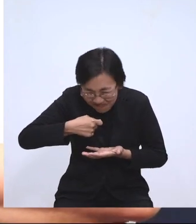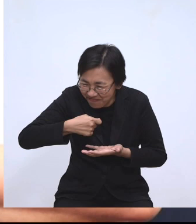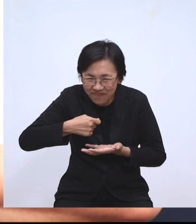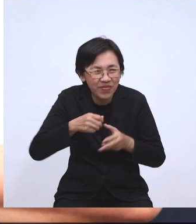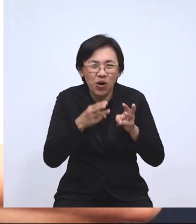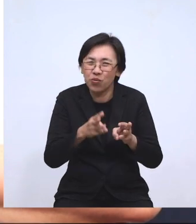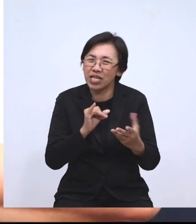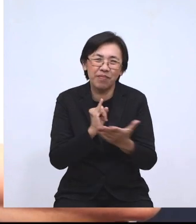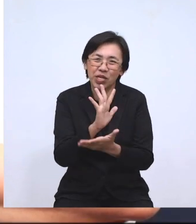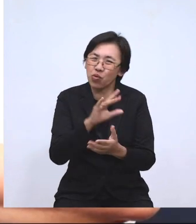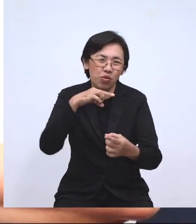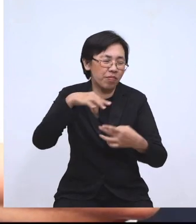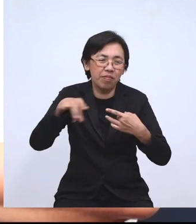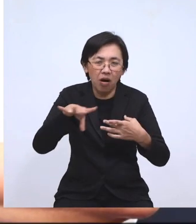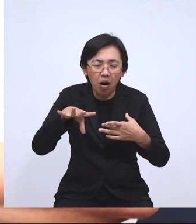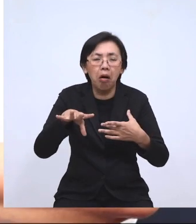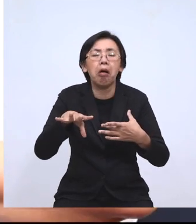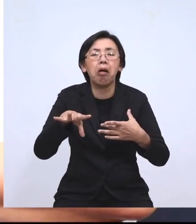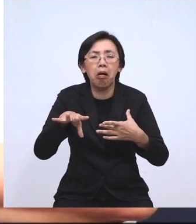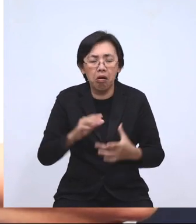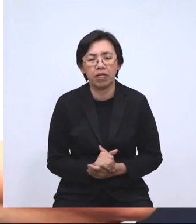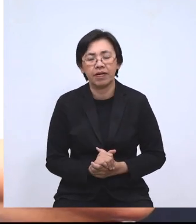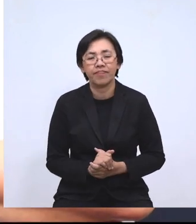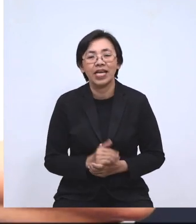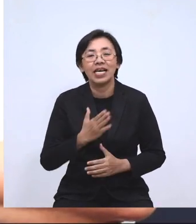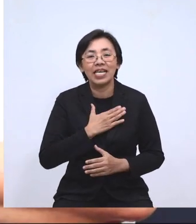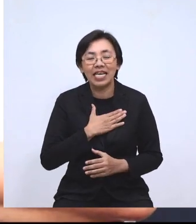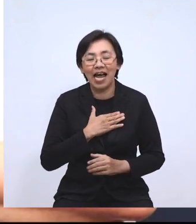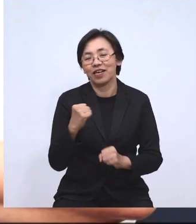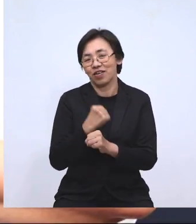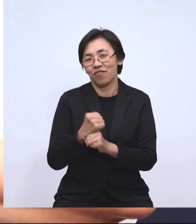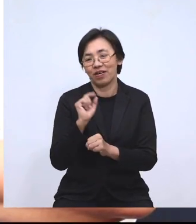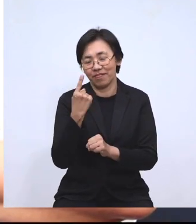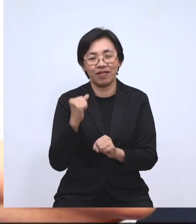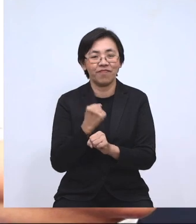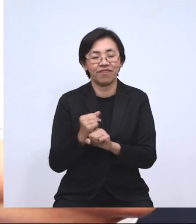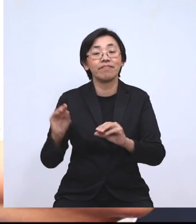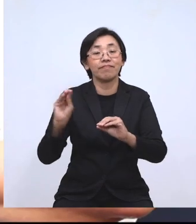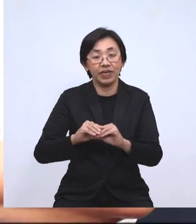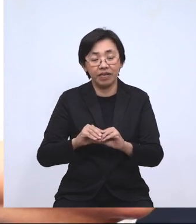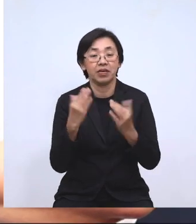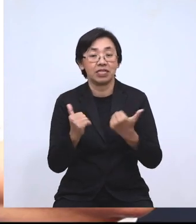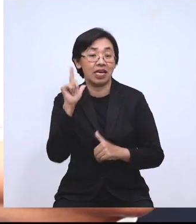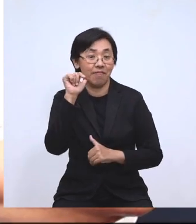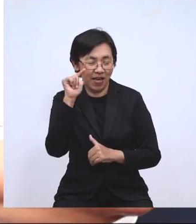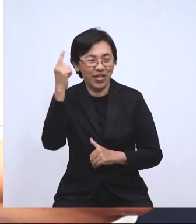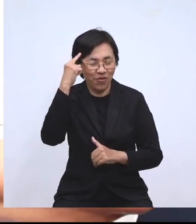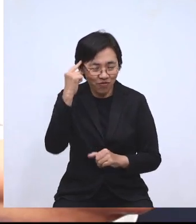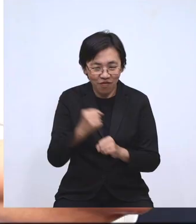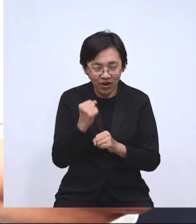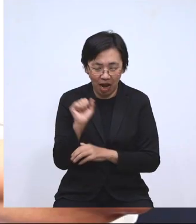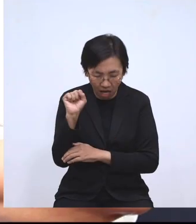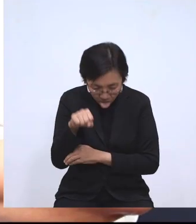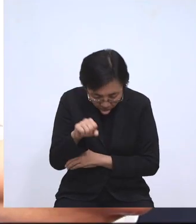ใช่ชาที่ถูกต้องและเหมาะสมเหมือนมันขัดขั้นตอนใดขั้นตอนหนึ่งไปเราก็เลยกลับมาซ่อมมาฝึกเพิ่มใช่ไหมคะต่อจากนี้คุณแม่ก็จะเอาเนี้ยกลับ